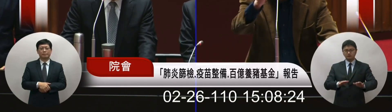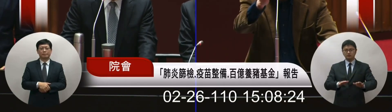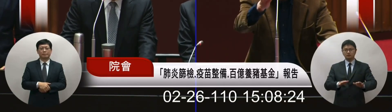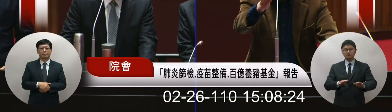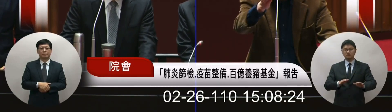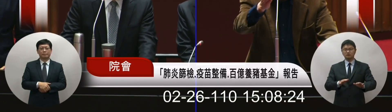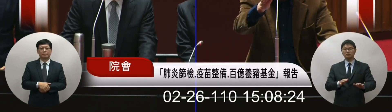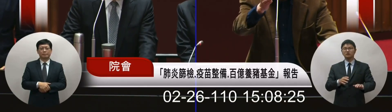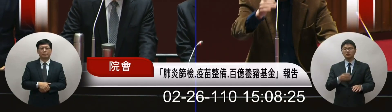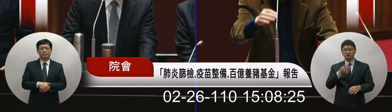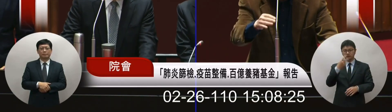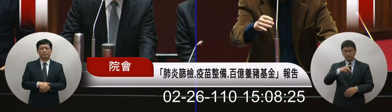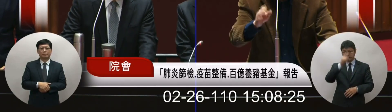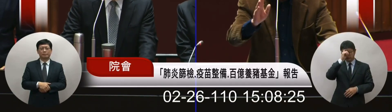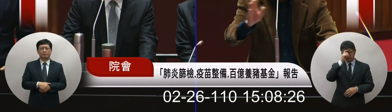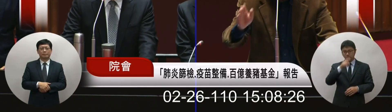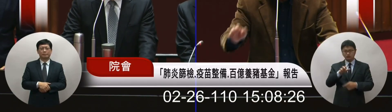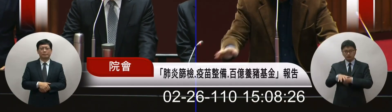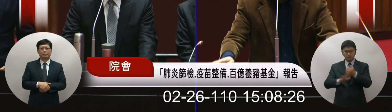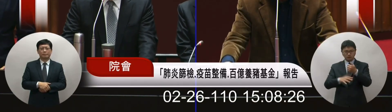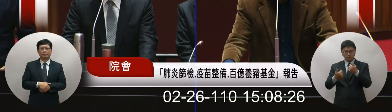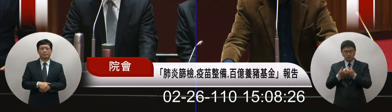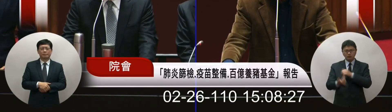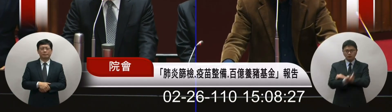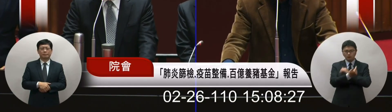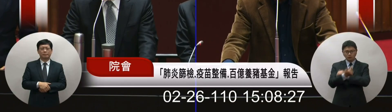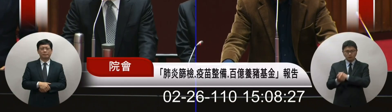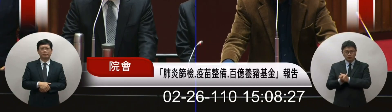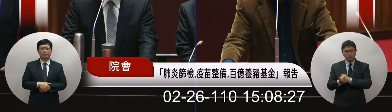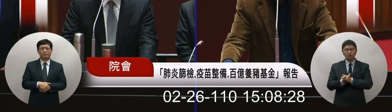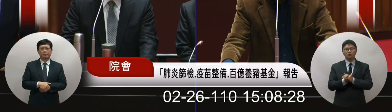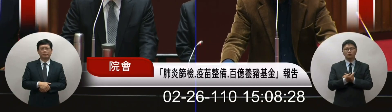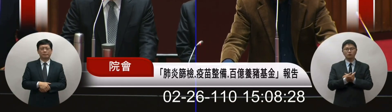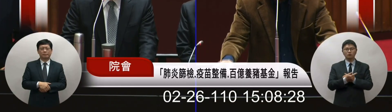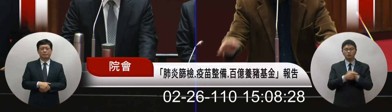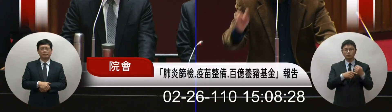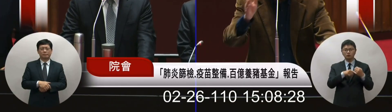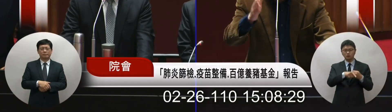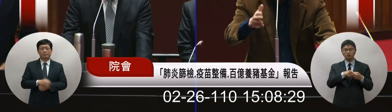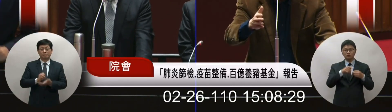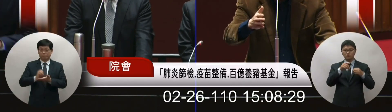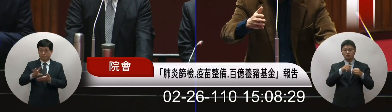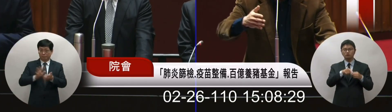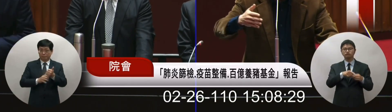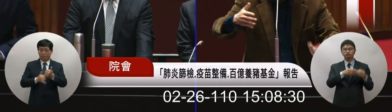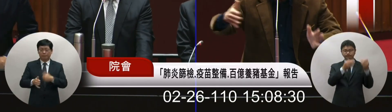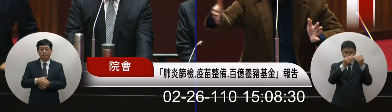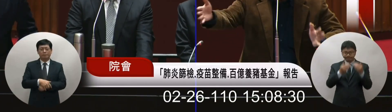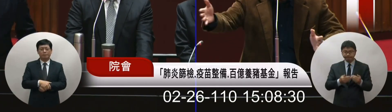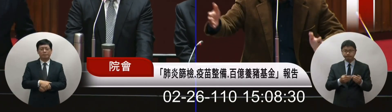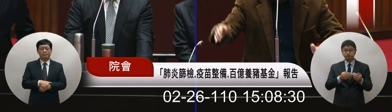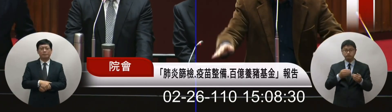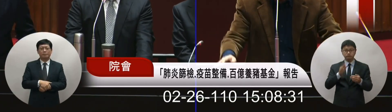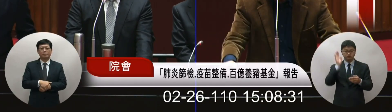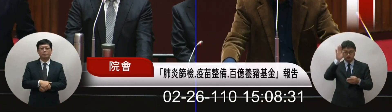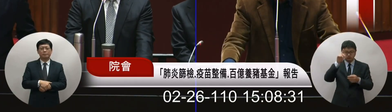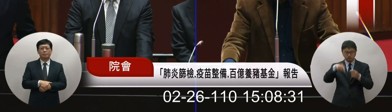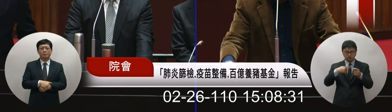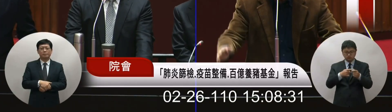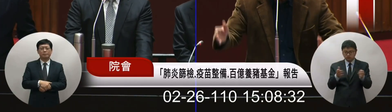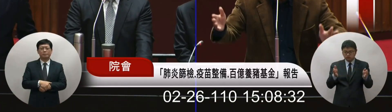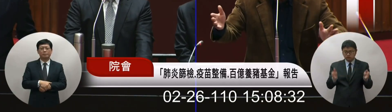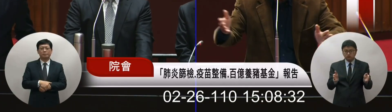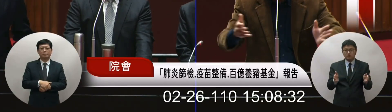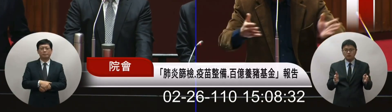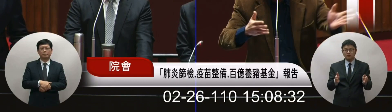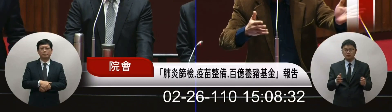望农委会赶快去盘点。 跟委报告 盘点未来一年